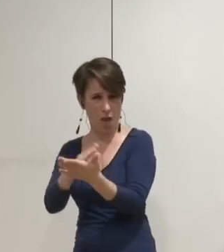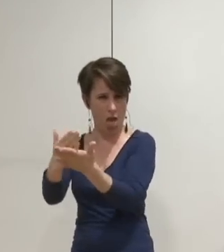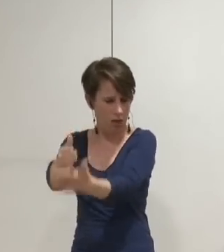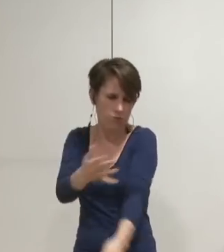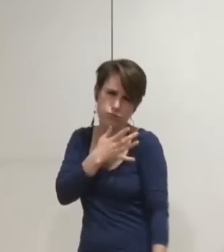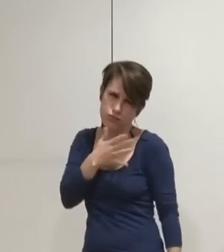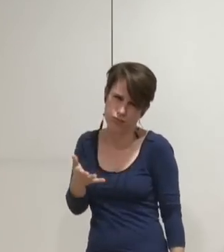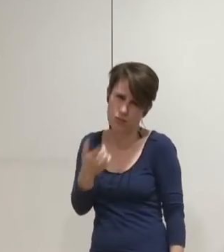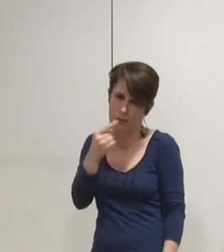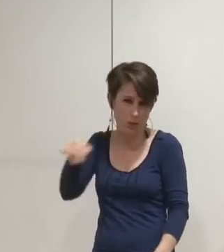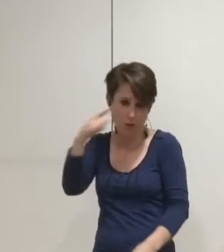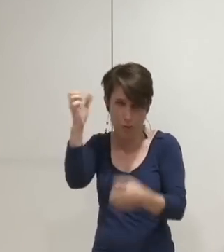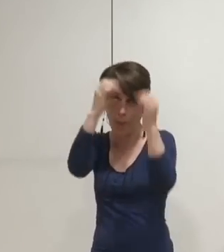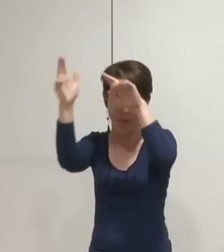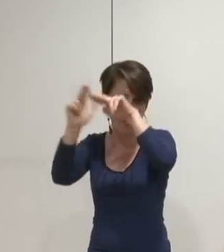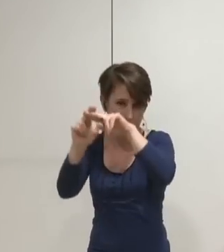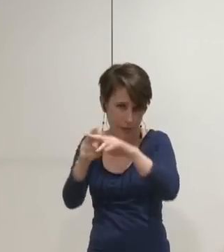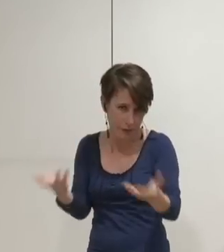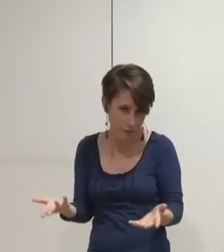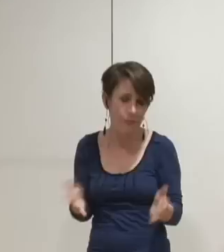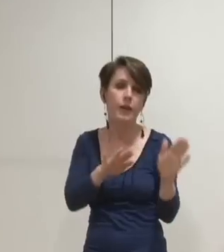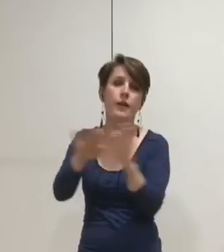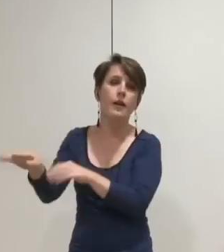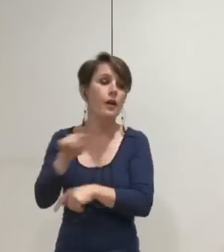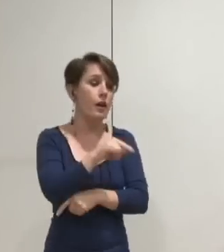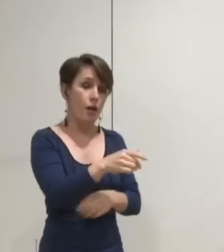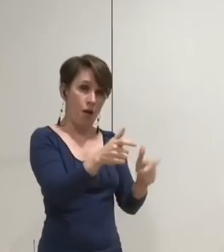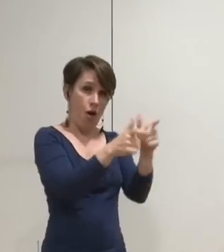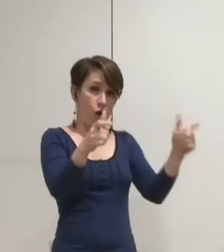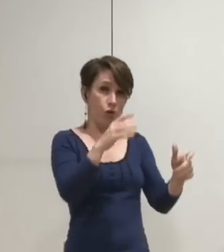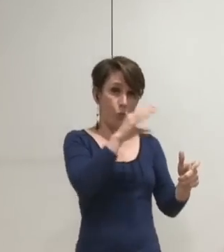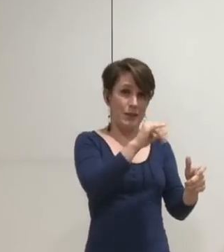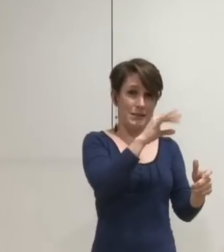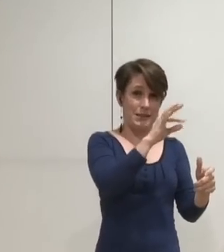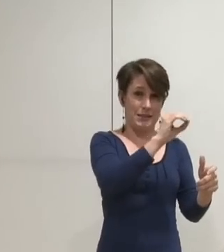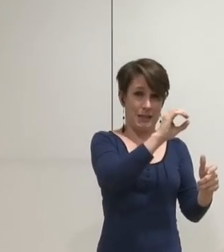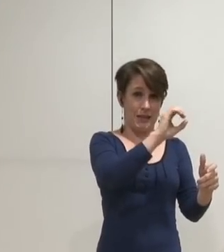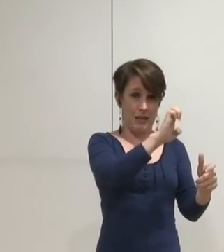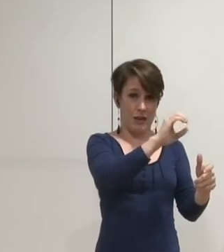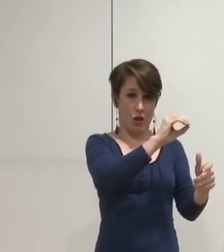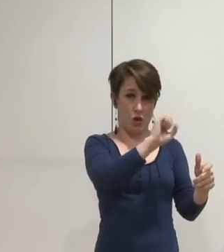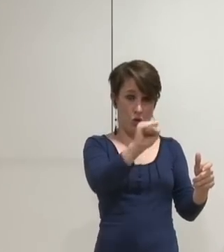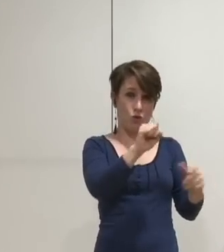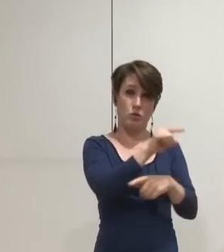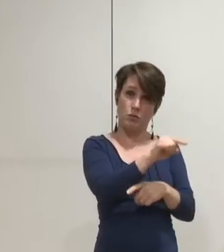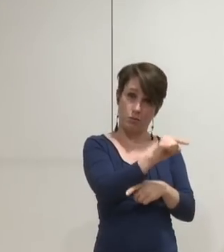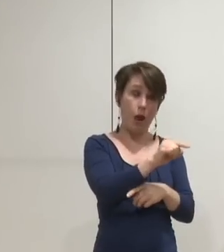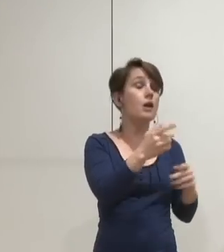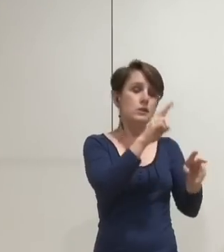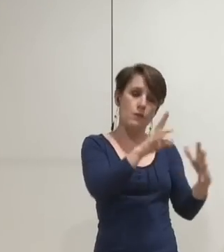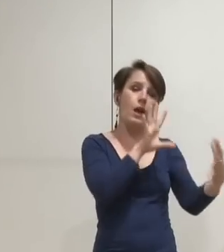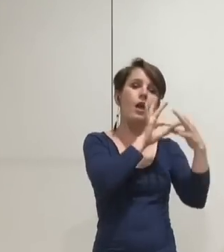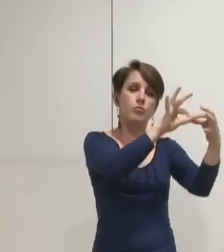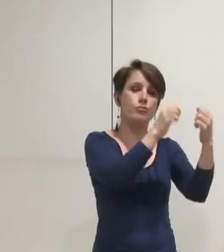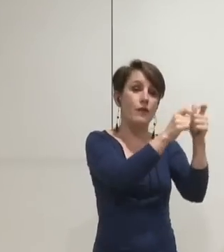aujourd'hui par ailleurs le groupement de citeos était quand même adossé à de grands groupes privés c'est quelque chose qu'il faut avoir à l'esprit quand on analyse le résultat de cet